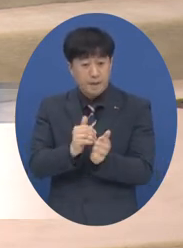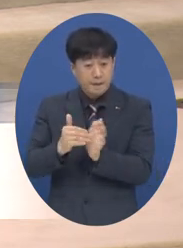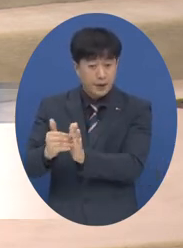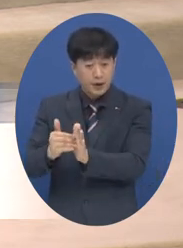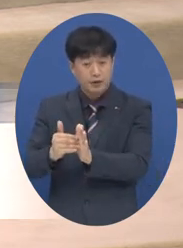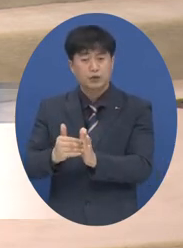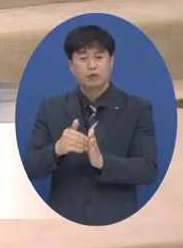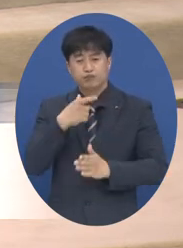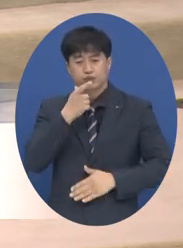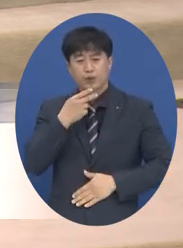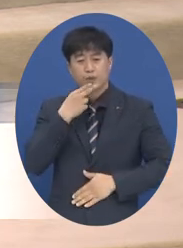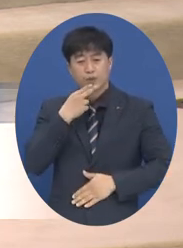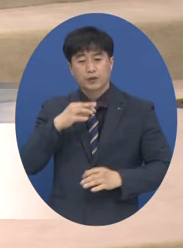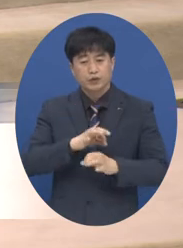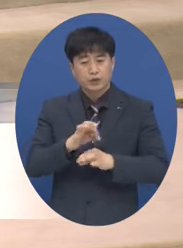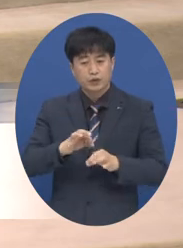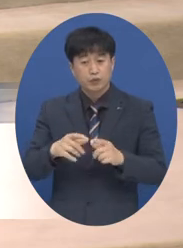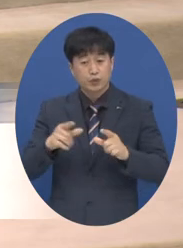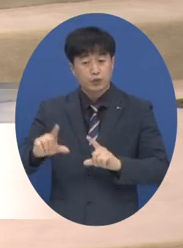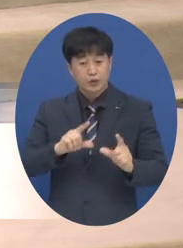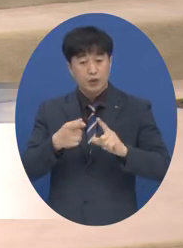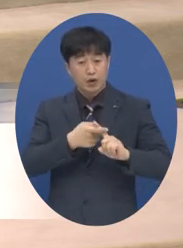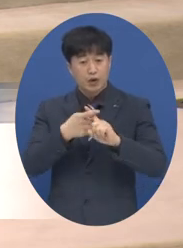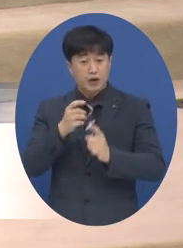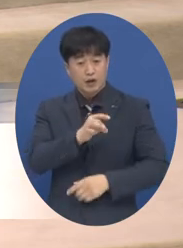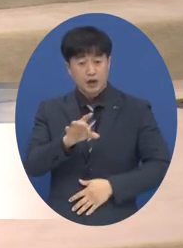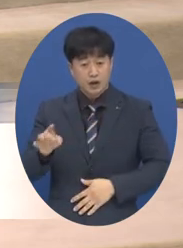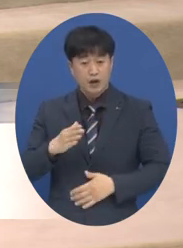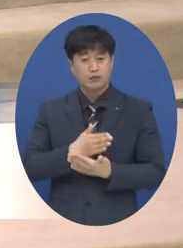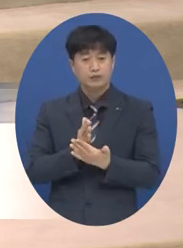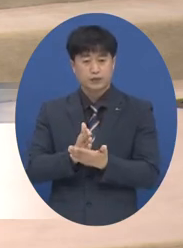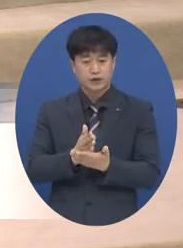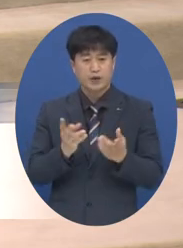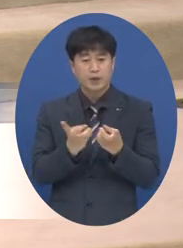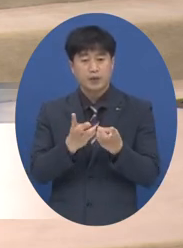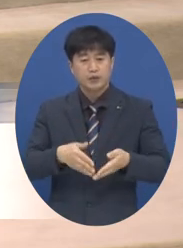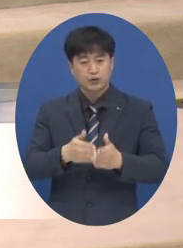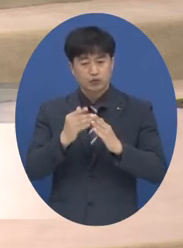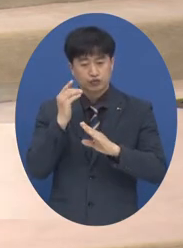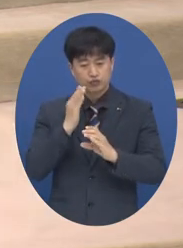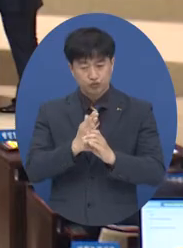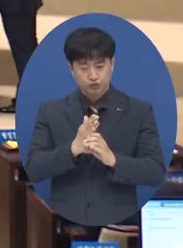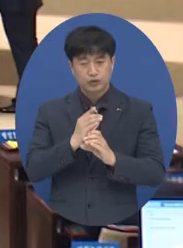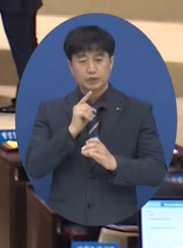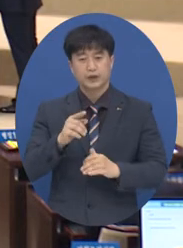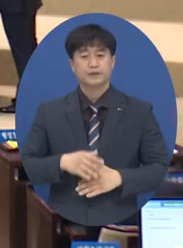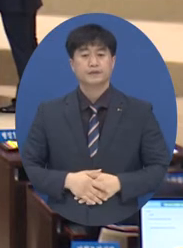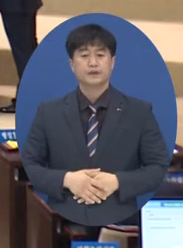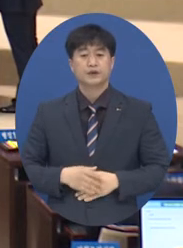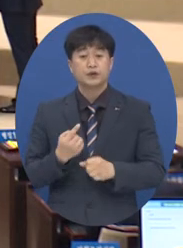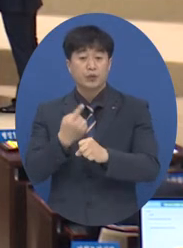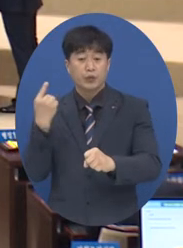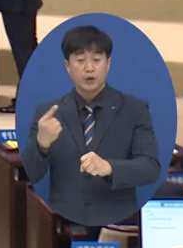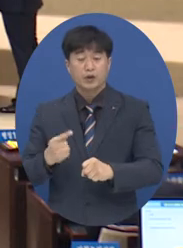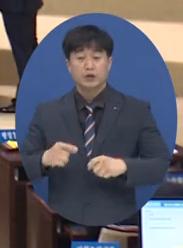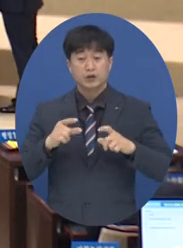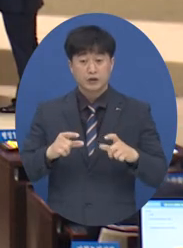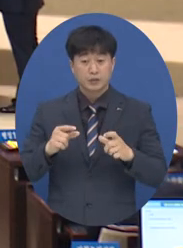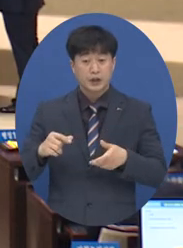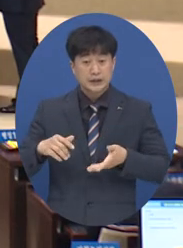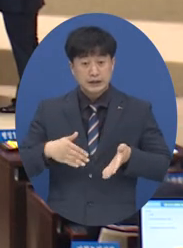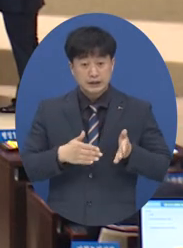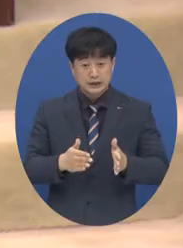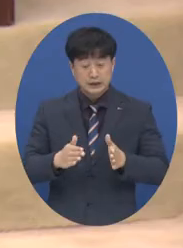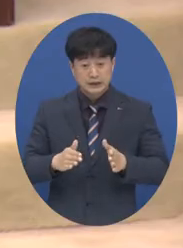않으면서 경제 라든지 민생과 관련된 은 각 분야별 대책을 이렇게 새어 나가고 있던 말씀드리겠습니다 이밖에도 지방도 부도